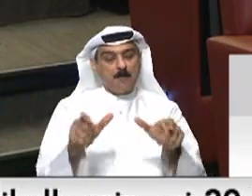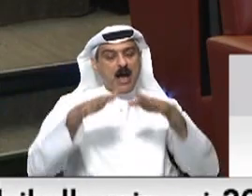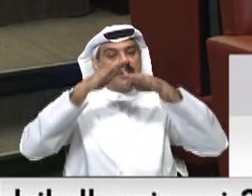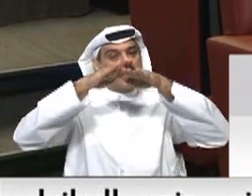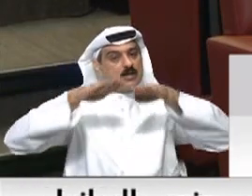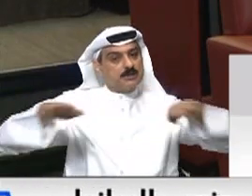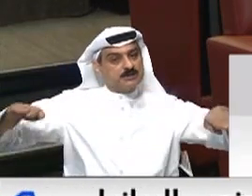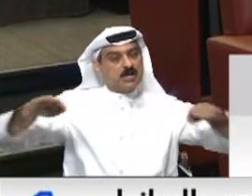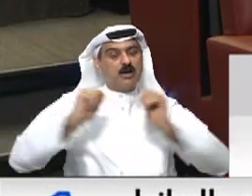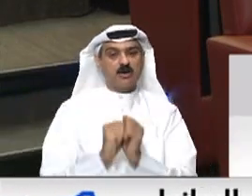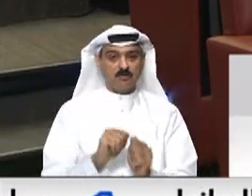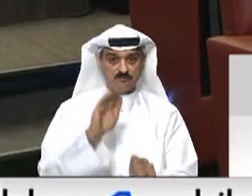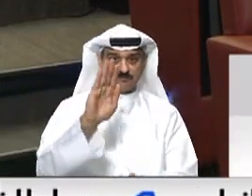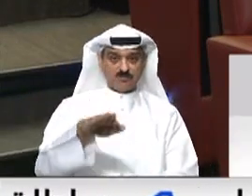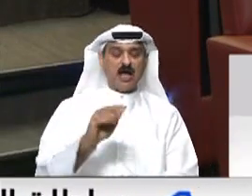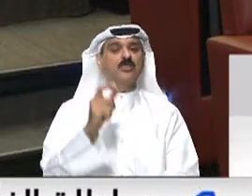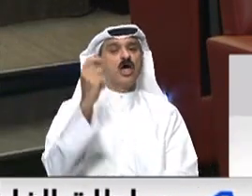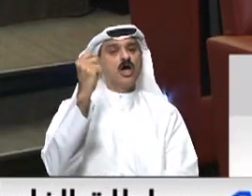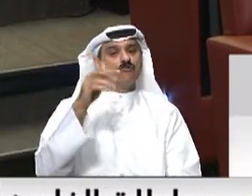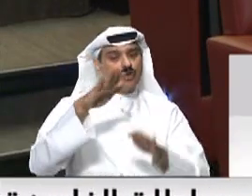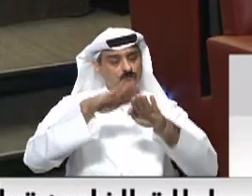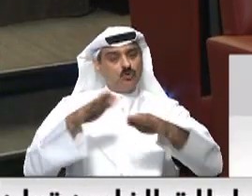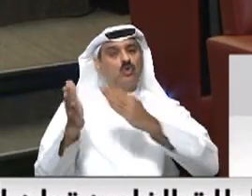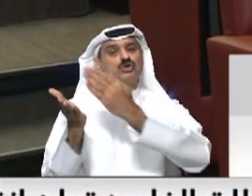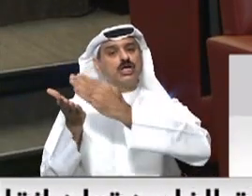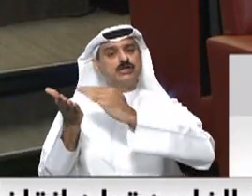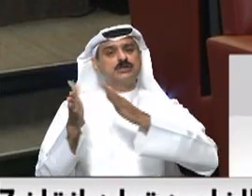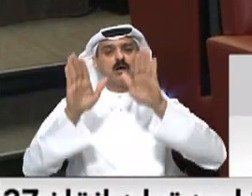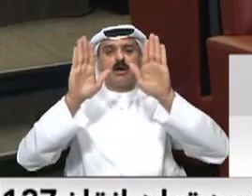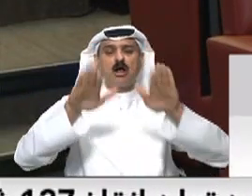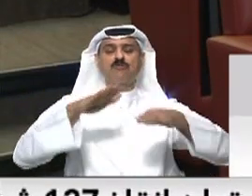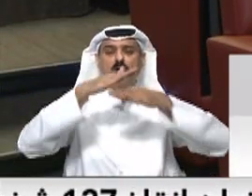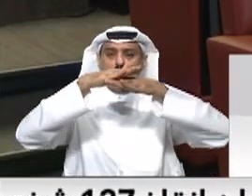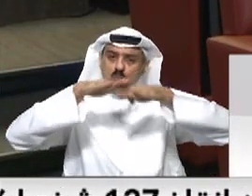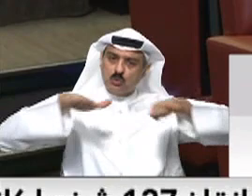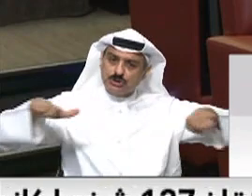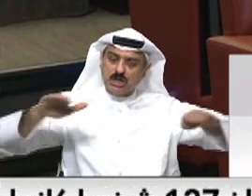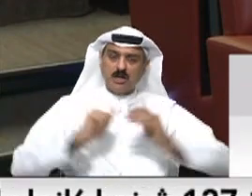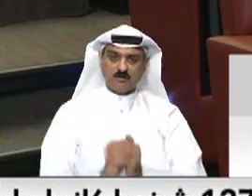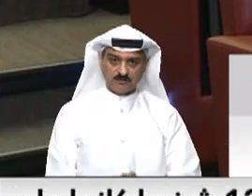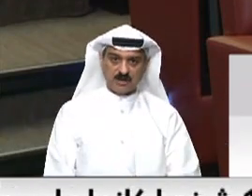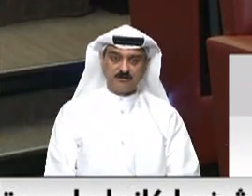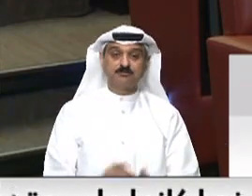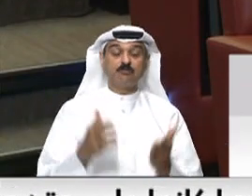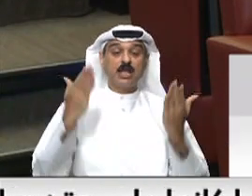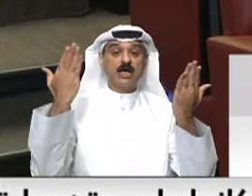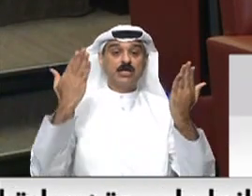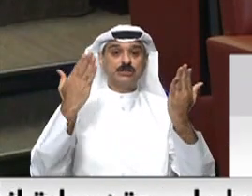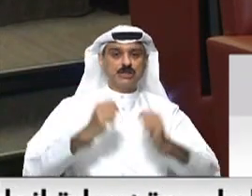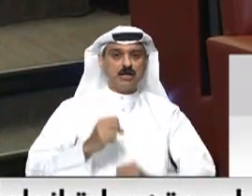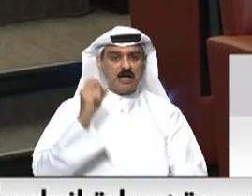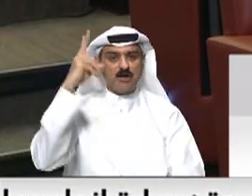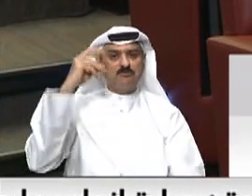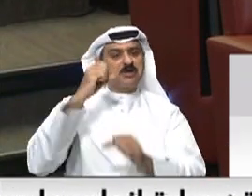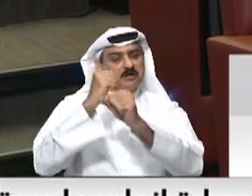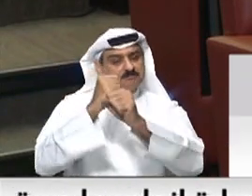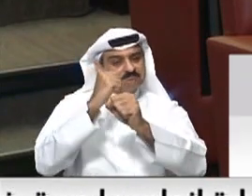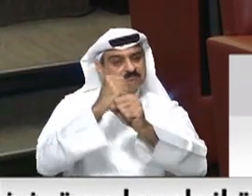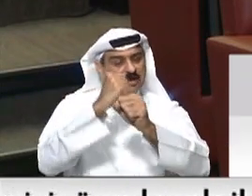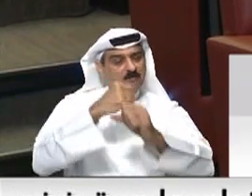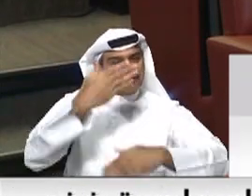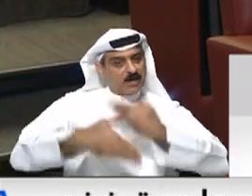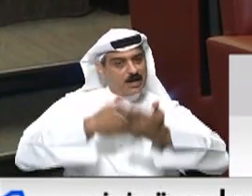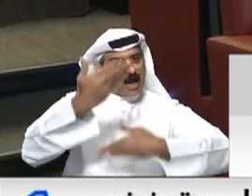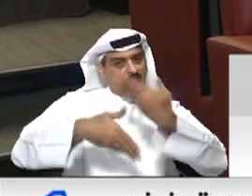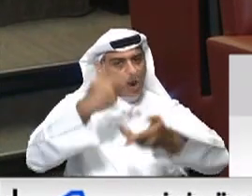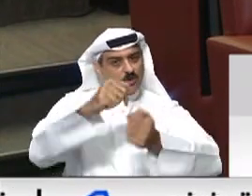نفسي اجتماعي مالي اقتصادي. فبالتالي إن شاء الله بإذن الله يعني تطبيق المبادرة راح يسعد أو